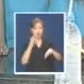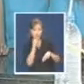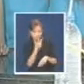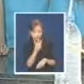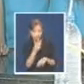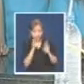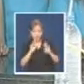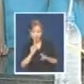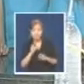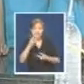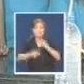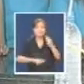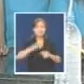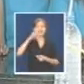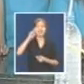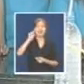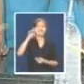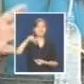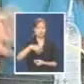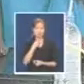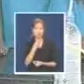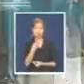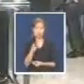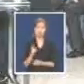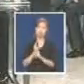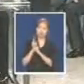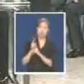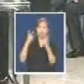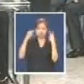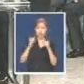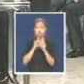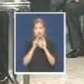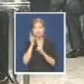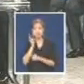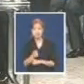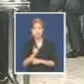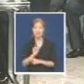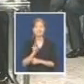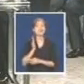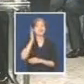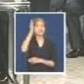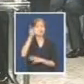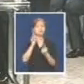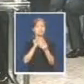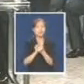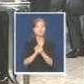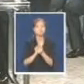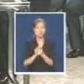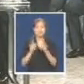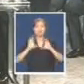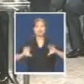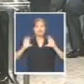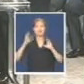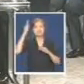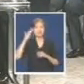ดีตลาดมีนบุรีหน่อยว่าเป็นไปตามที่ท่านน้ำตีท่านนายกพูดไว้จริงหรือไม่ครับเดี๋ยวช่วงหน้ามาพบกับรายการรัฐบาล